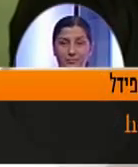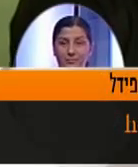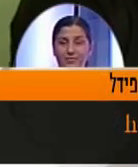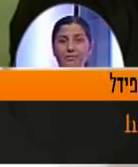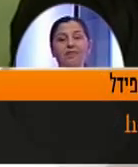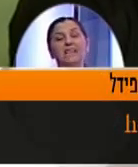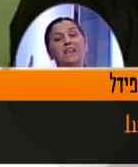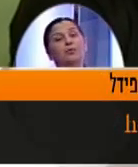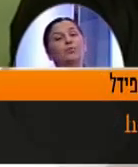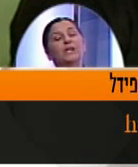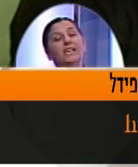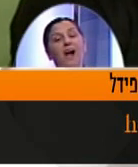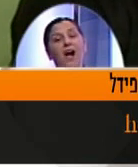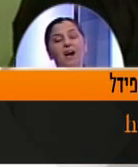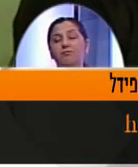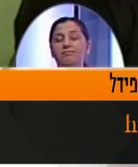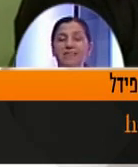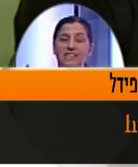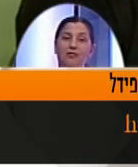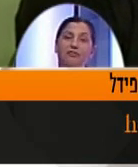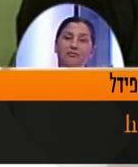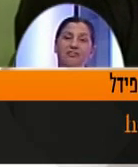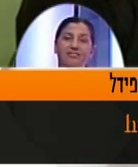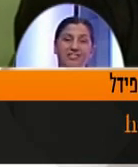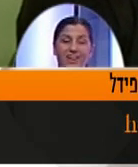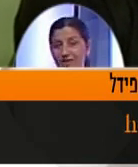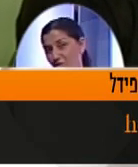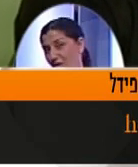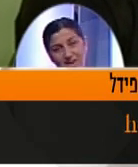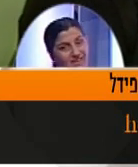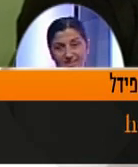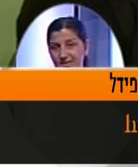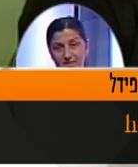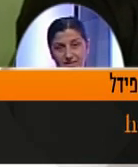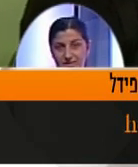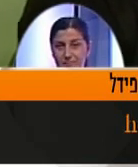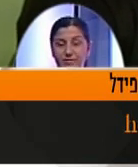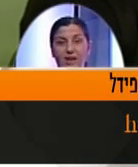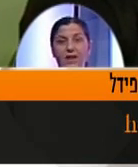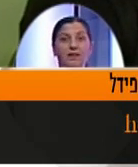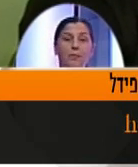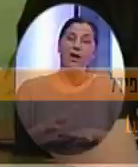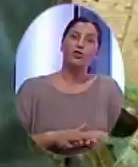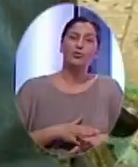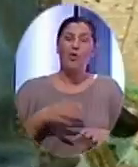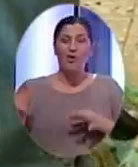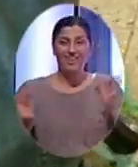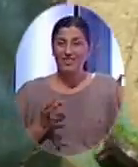זה מוזיקה שיוצאת כזה מהכיף ומהקצב שיש בכל אחד. עם צורך כזה לקום ולרקוד